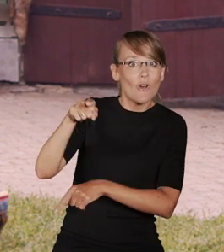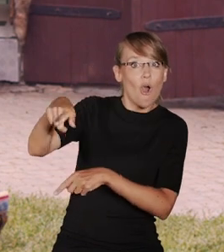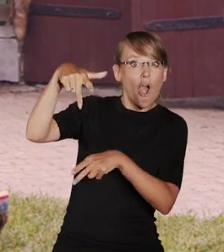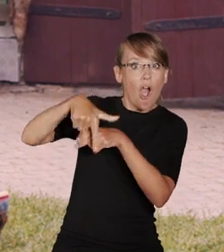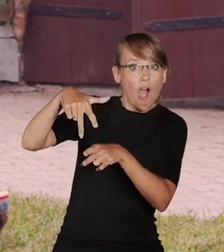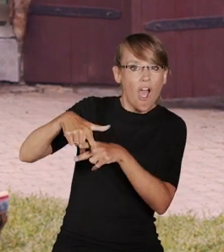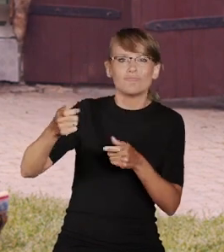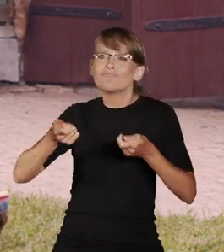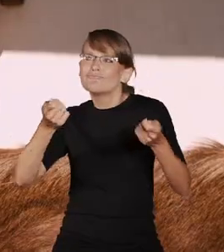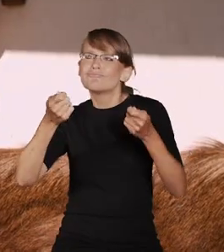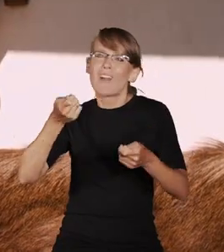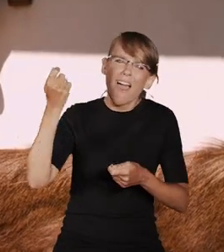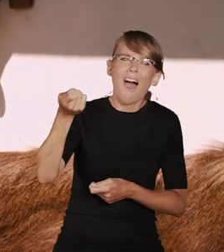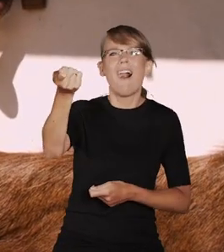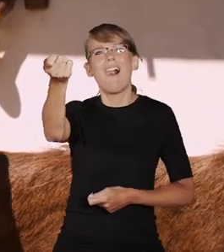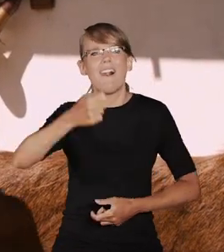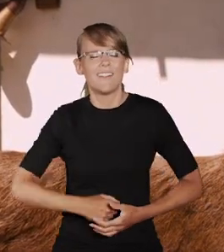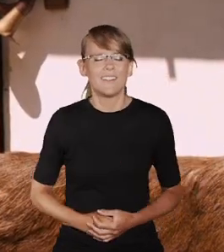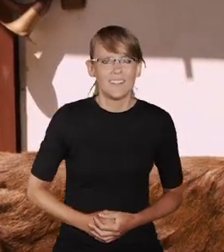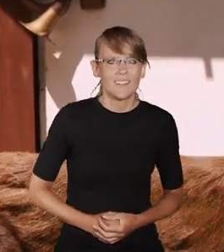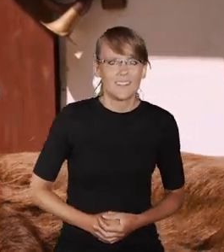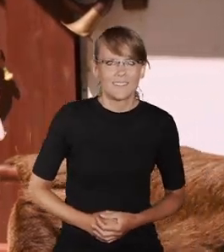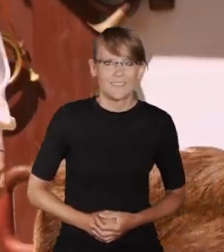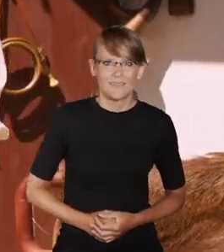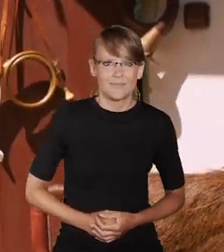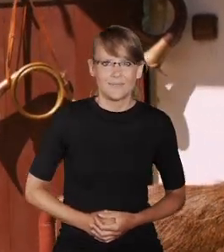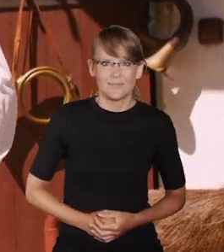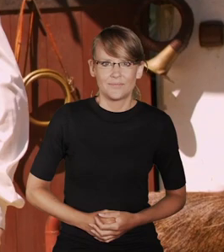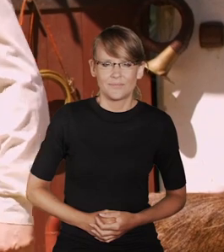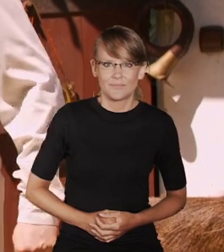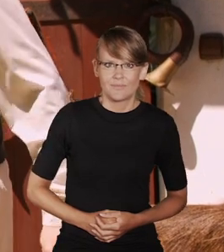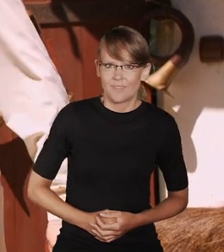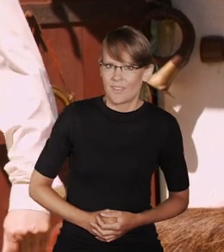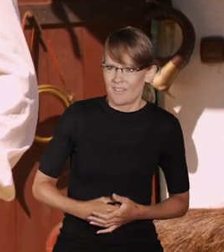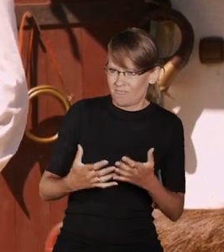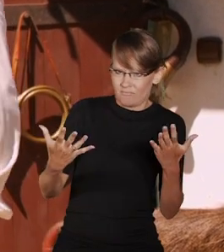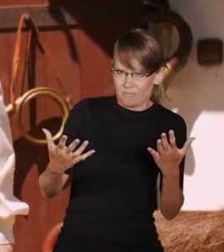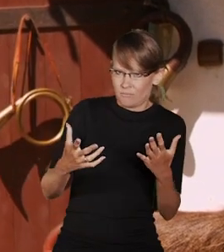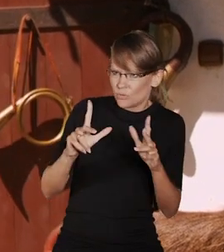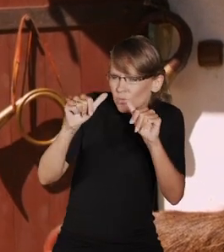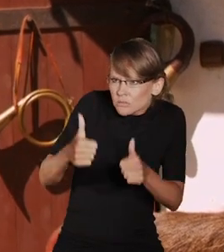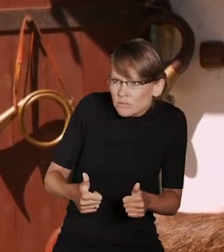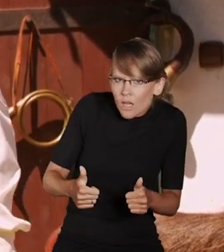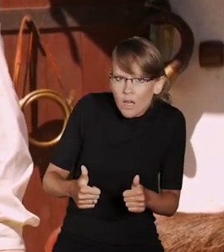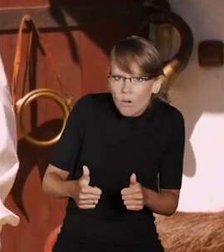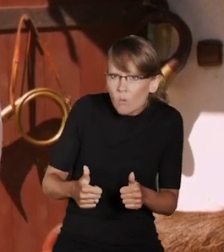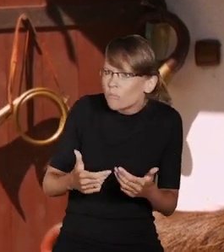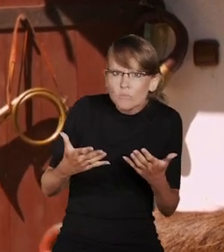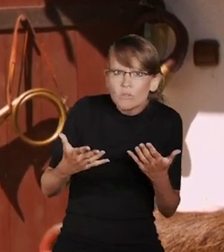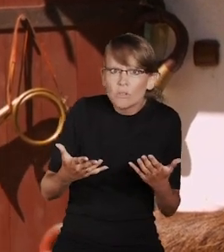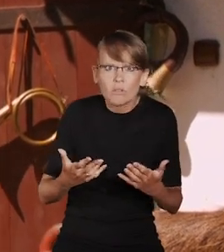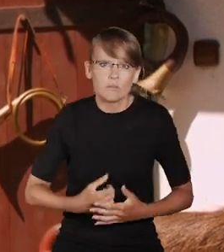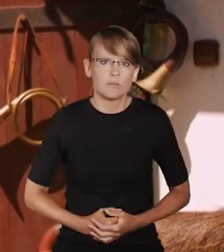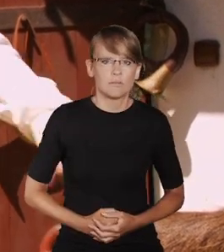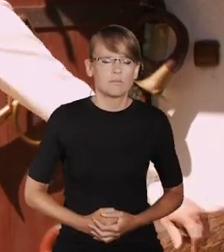życia. Zamiast mówić takie rzeczy, to pospacerowałaby pani po lesie. O, albo kazała zaprząć